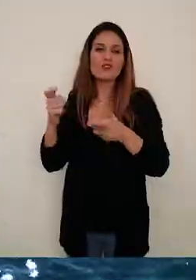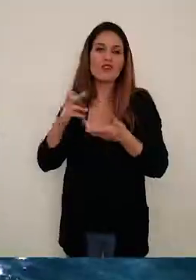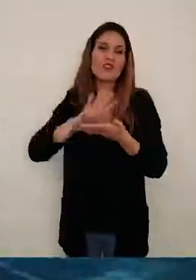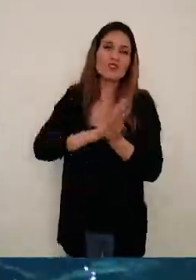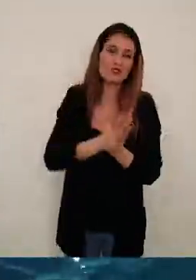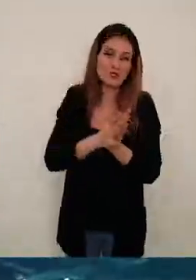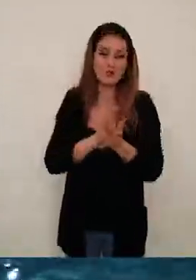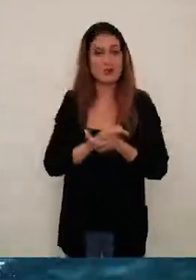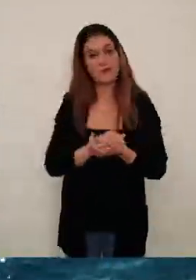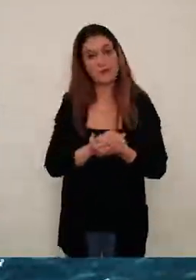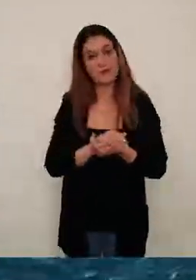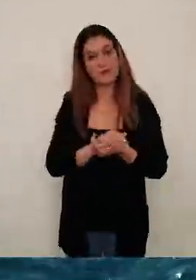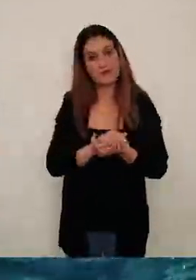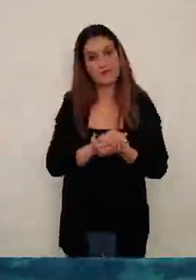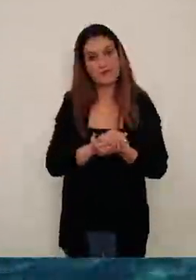distruggere.